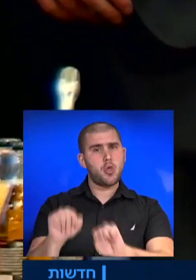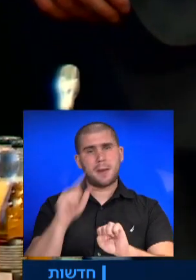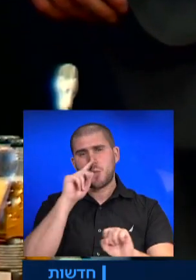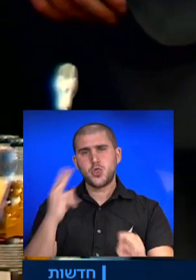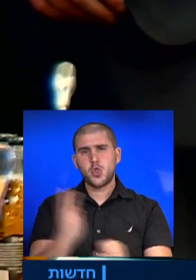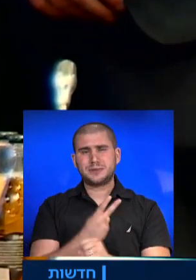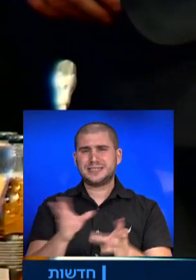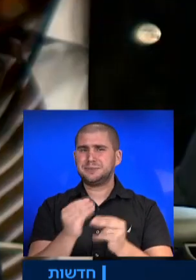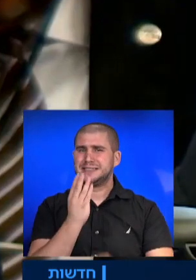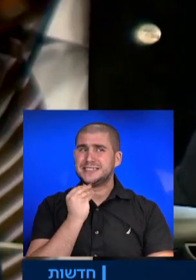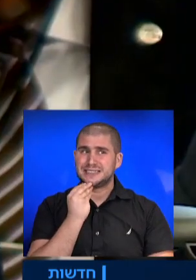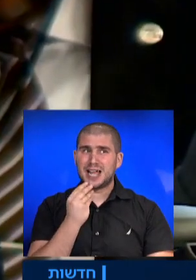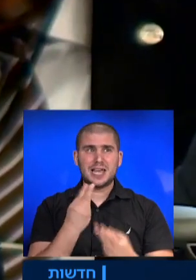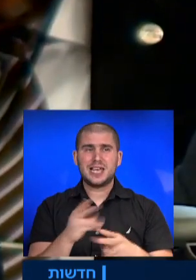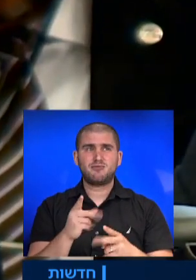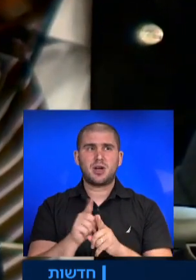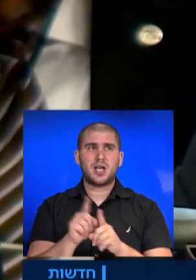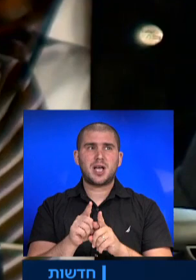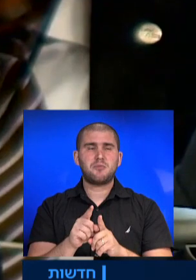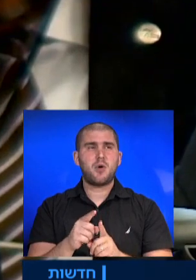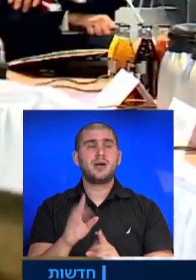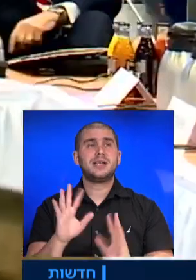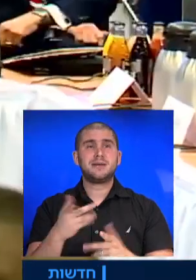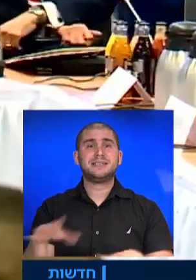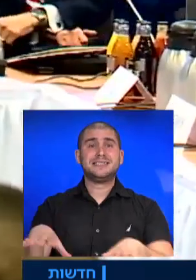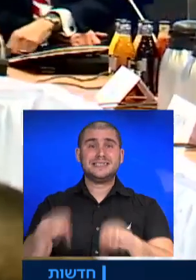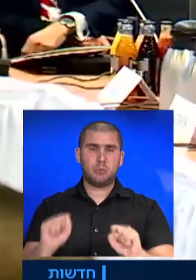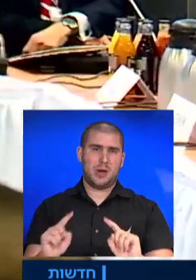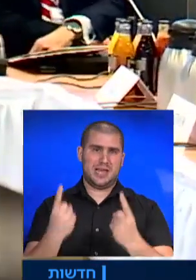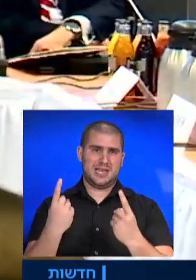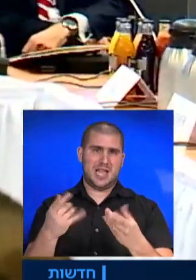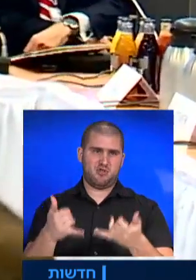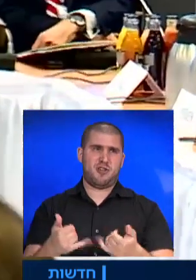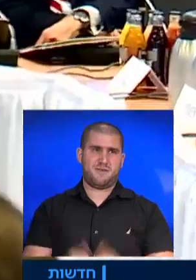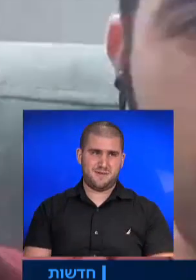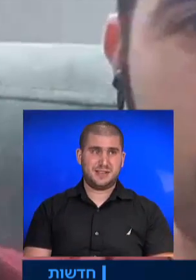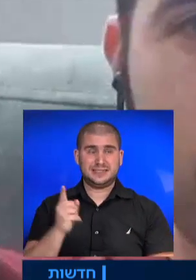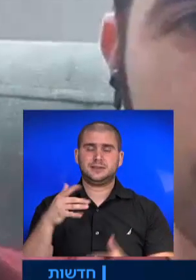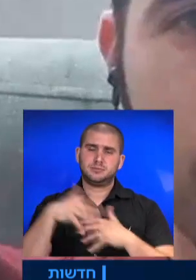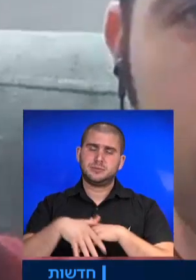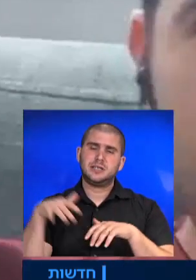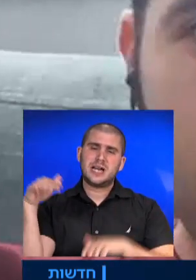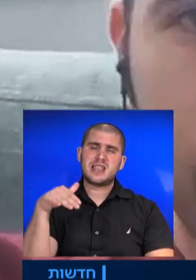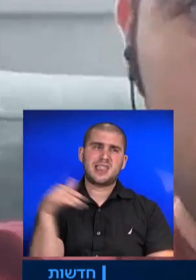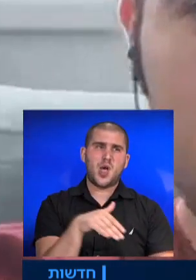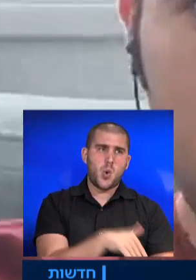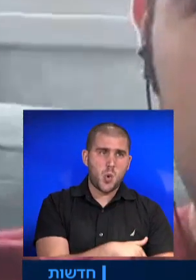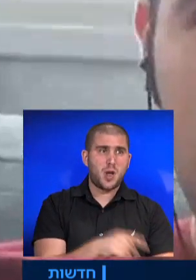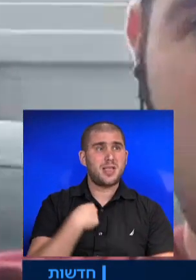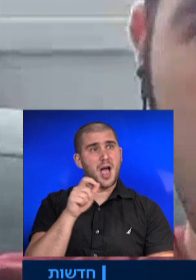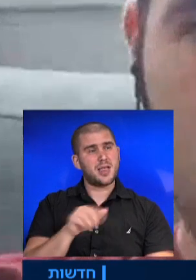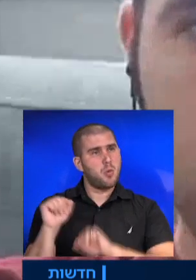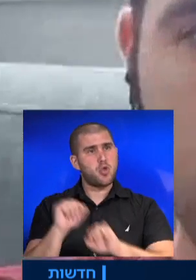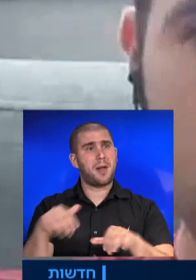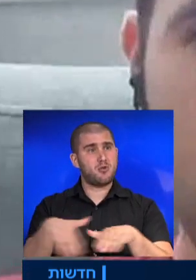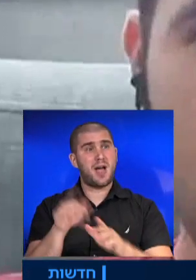لا يخلوا لاشميع داتام ام السيپوخ يتبصع كيت هذا سوف يحدث انتكاسه انا احد دعاه السلام ربما اجد نفسي